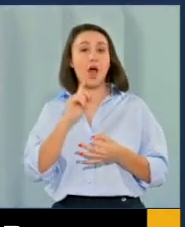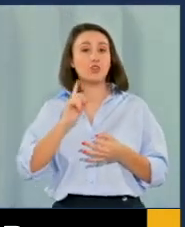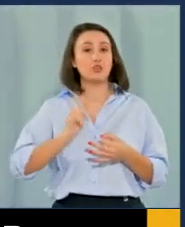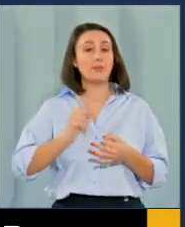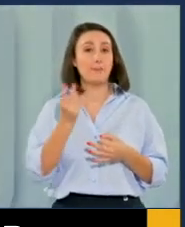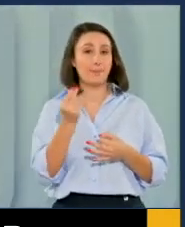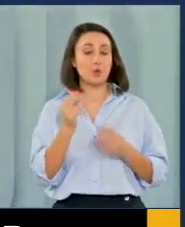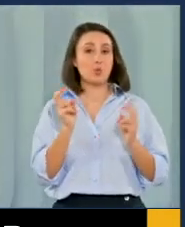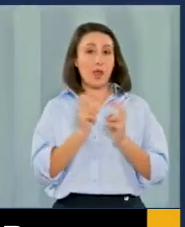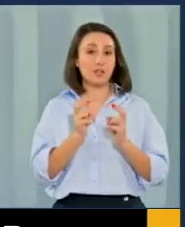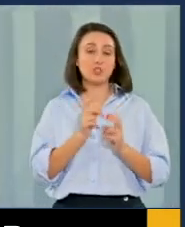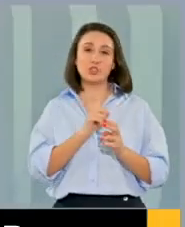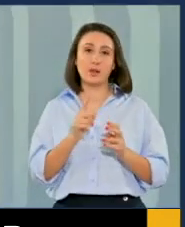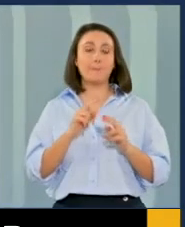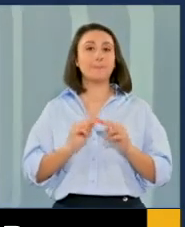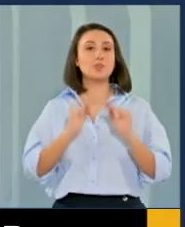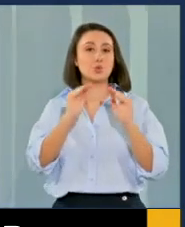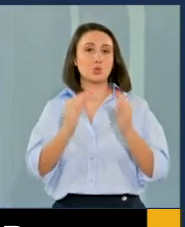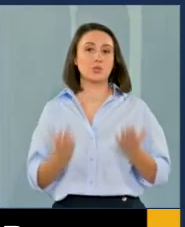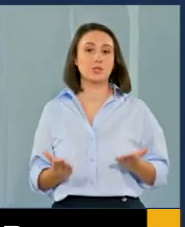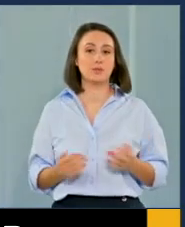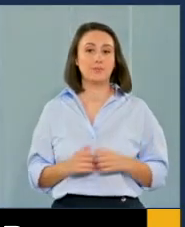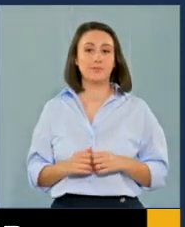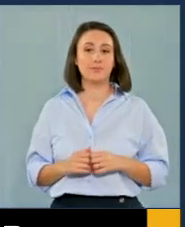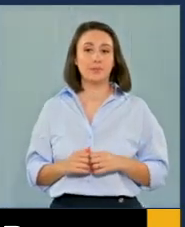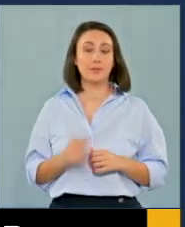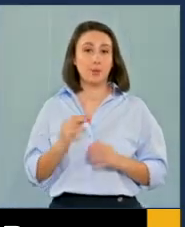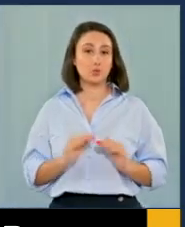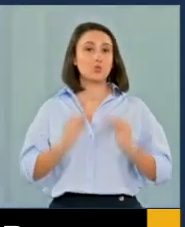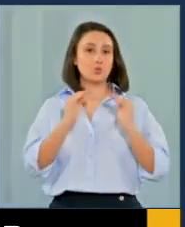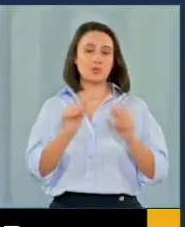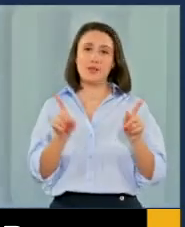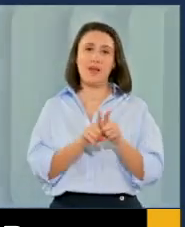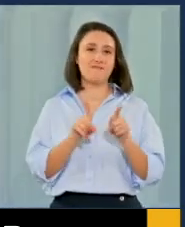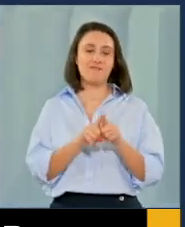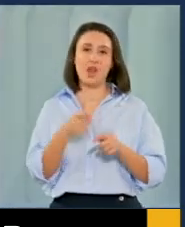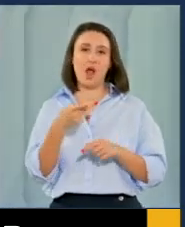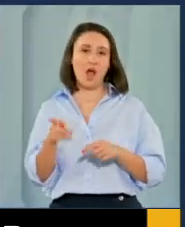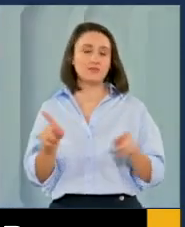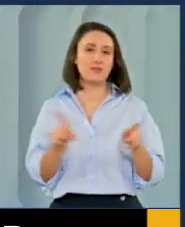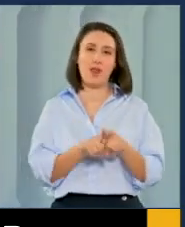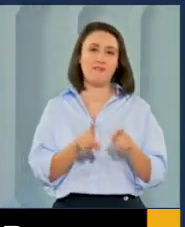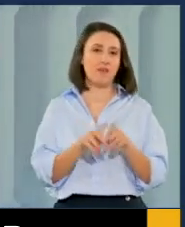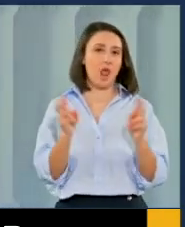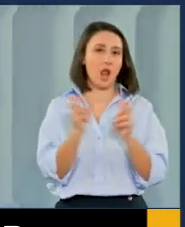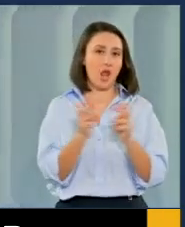ca prețul electricitate să rămână destul de sus. Prețul electricitate a rămas sus, dar și prețul la gaze a rămas sus. Și acum, din cauza